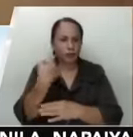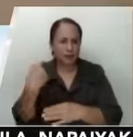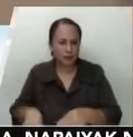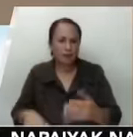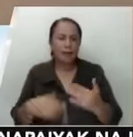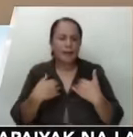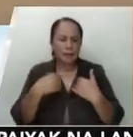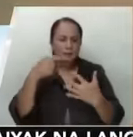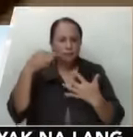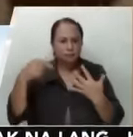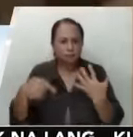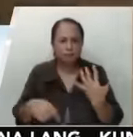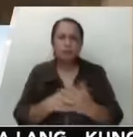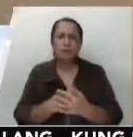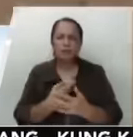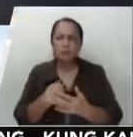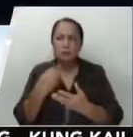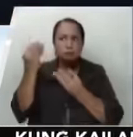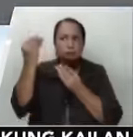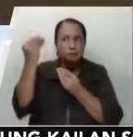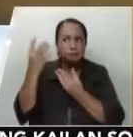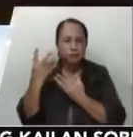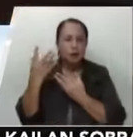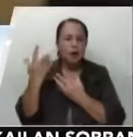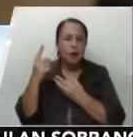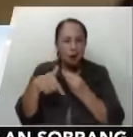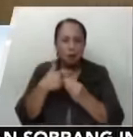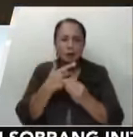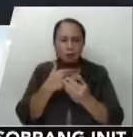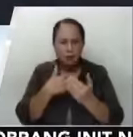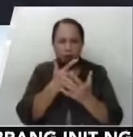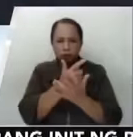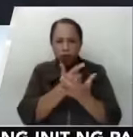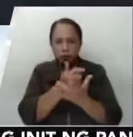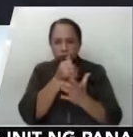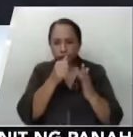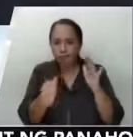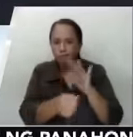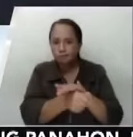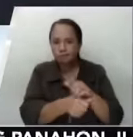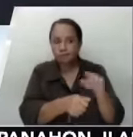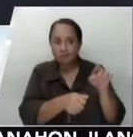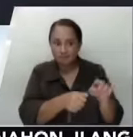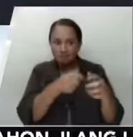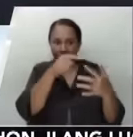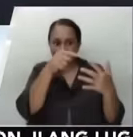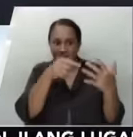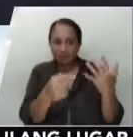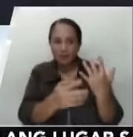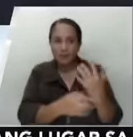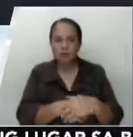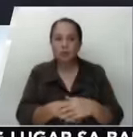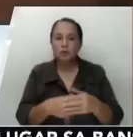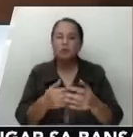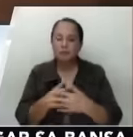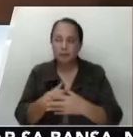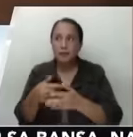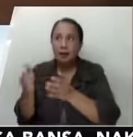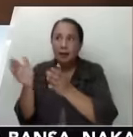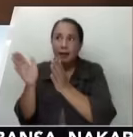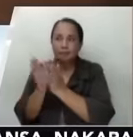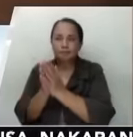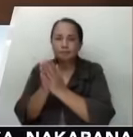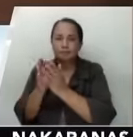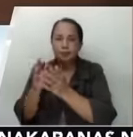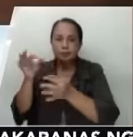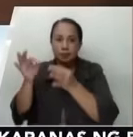ang kanilang intelligence units tungkol sa armas na itinatago ng mga dayuhan. Kaya nag-apply sila ng warrant para mapasok ang bahay.